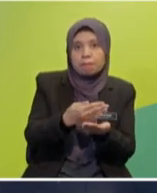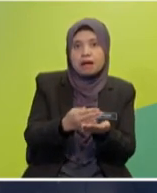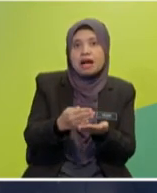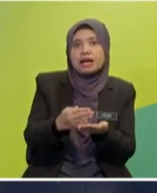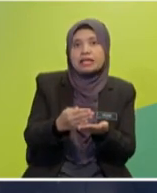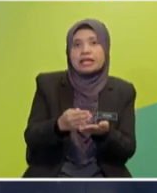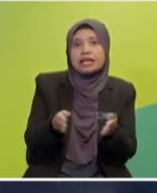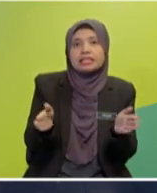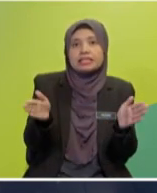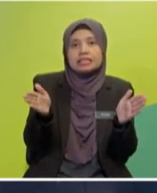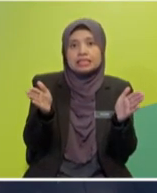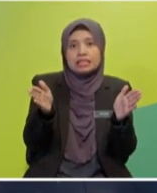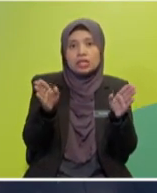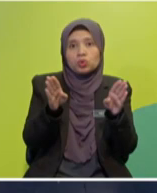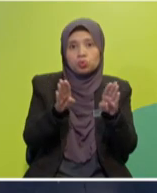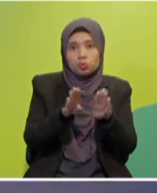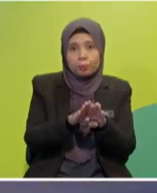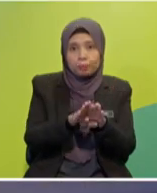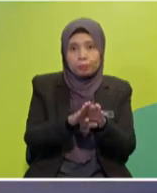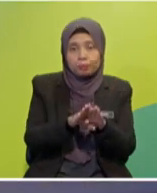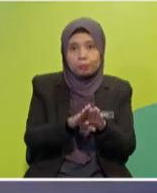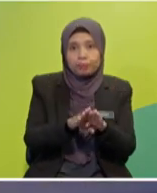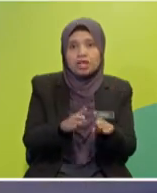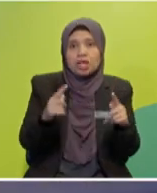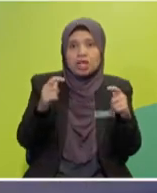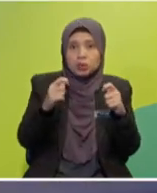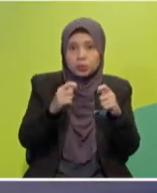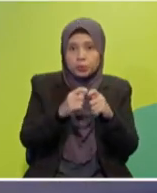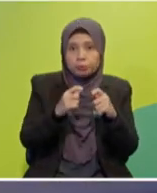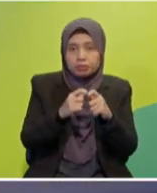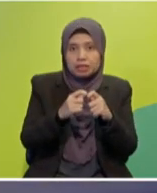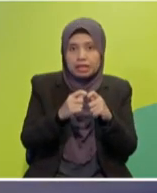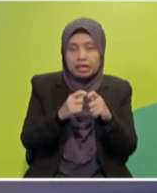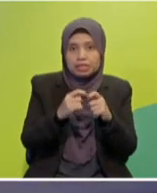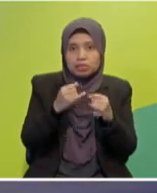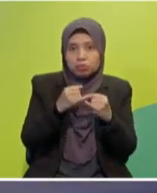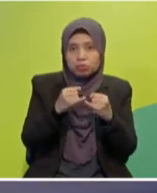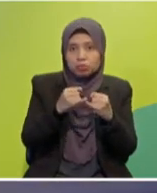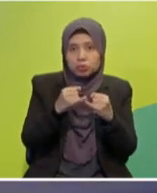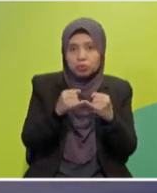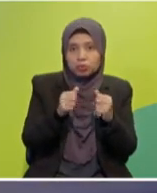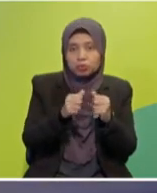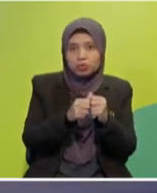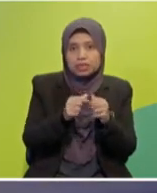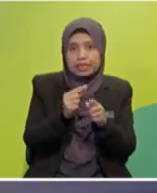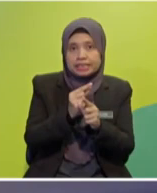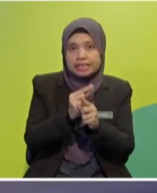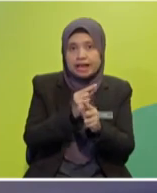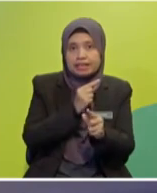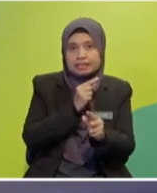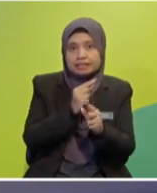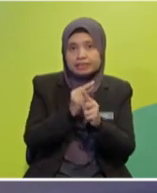Lipat macam ni. Dia ada garisan kat sini. Hanif temukan bahagian bucu ni dengan garisan di sini. Oh, begitu.